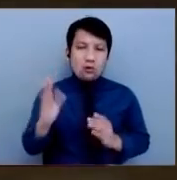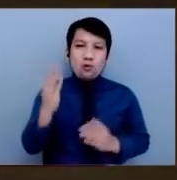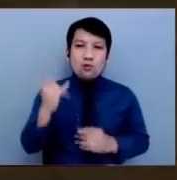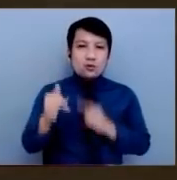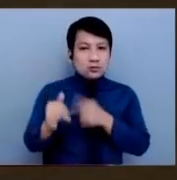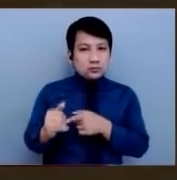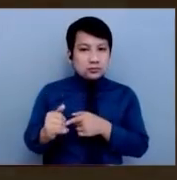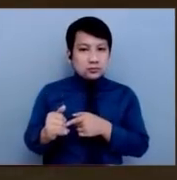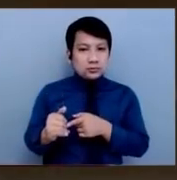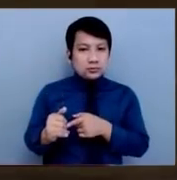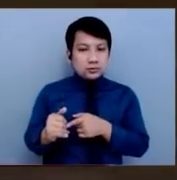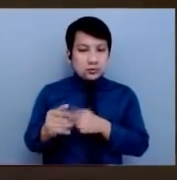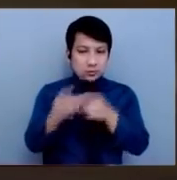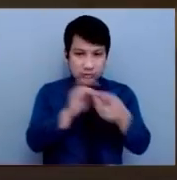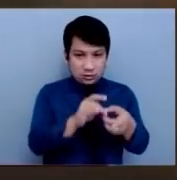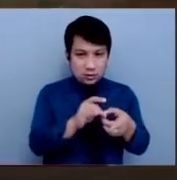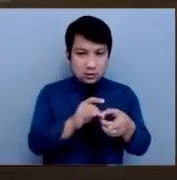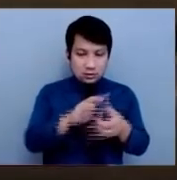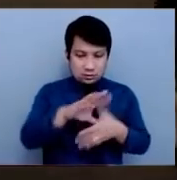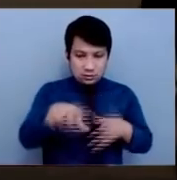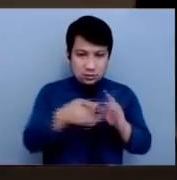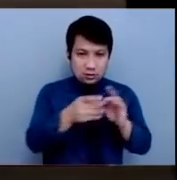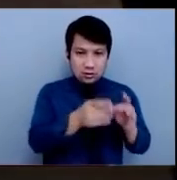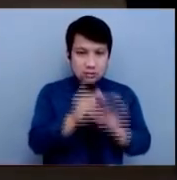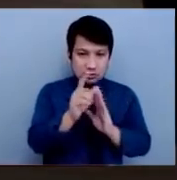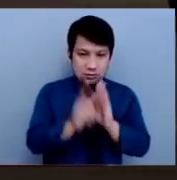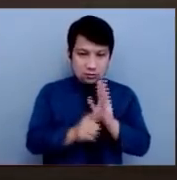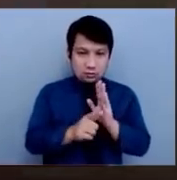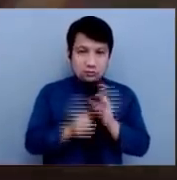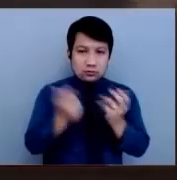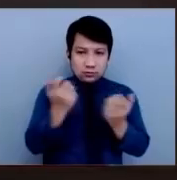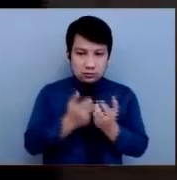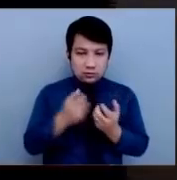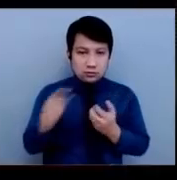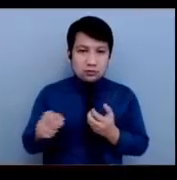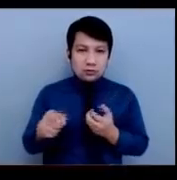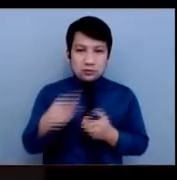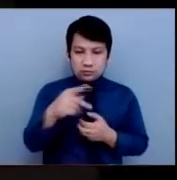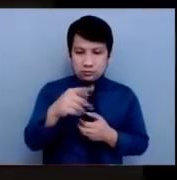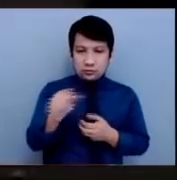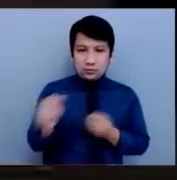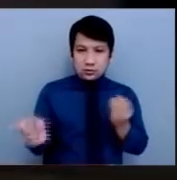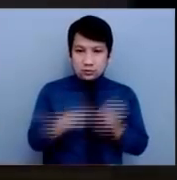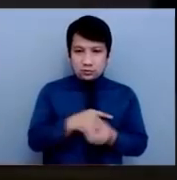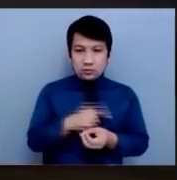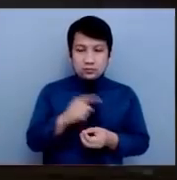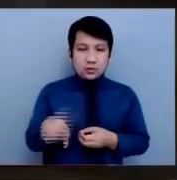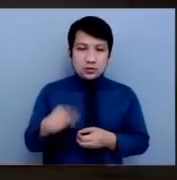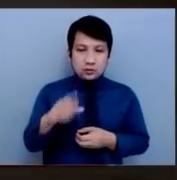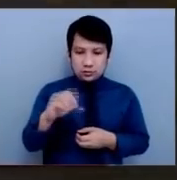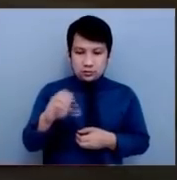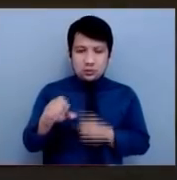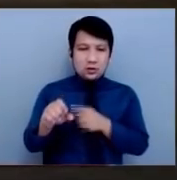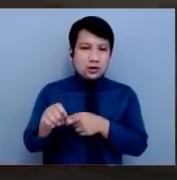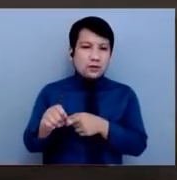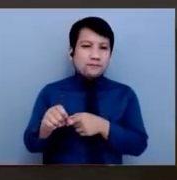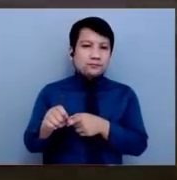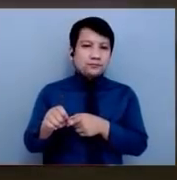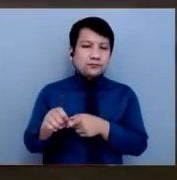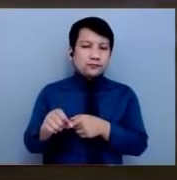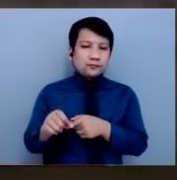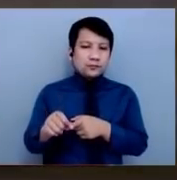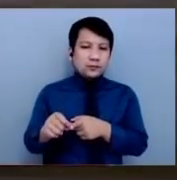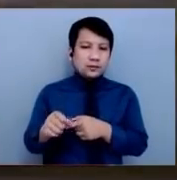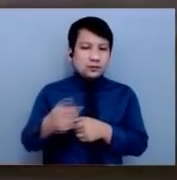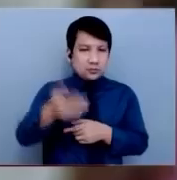hindi naman siya saklaw nung batas na nagpapataw ng perpetual disqualification. So yun yung crux, yun yung